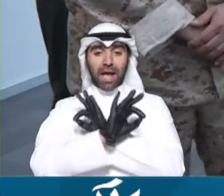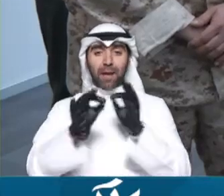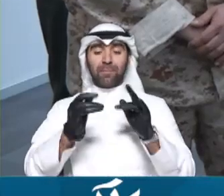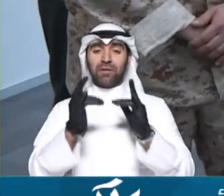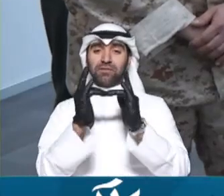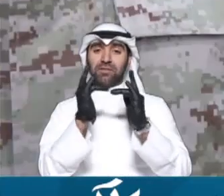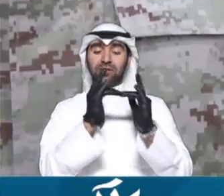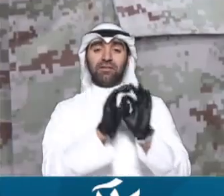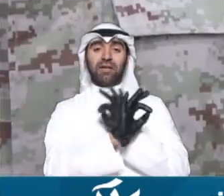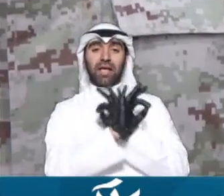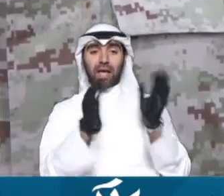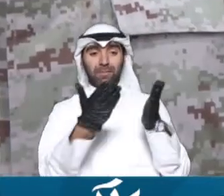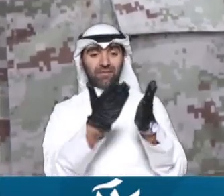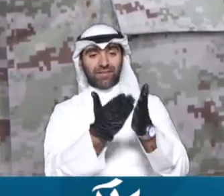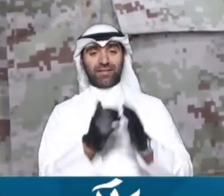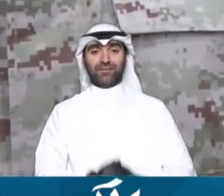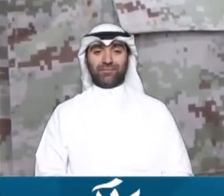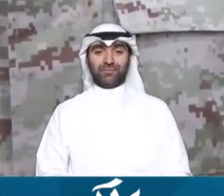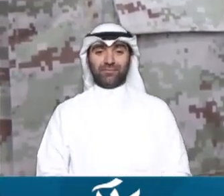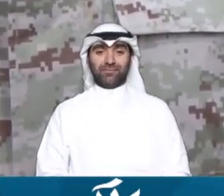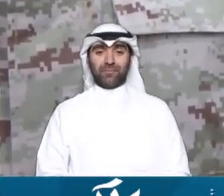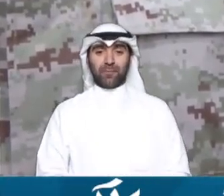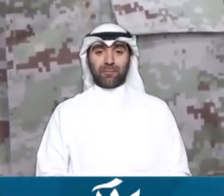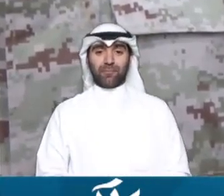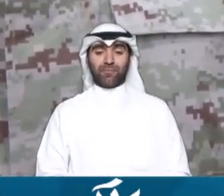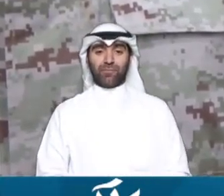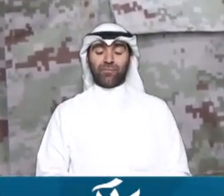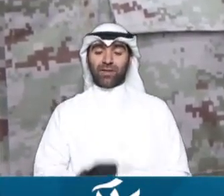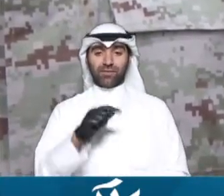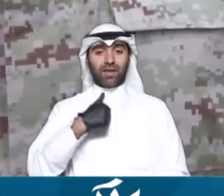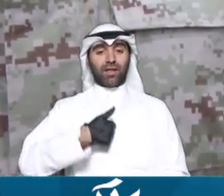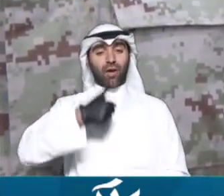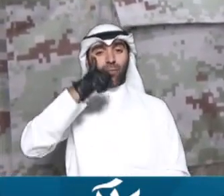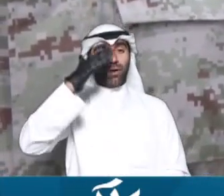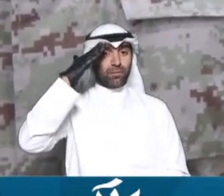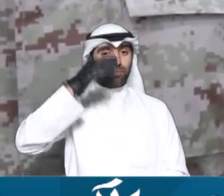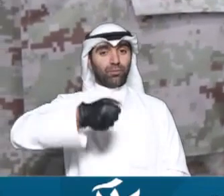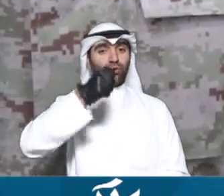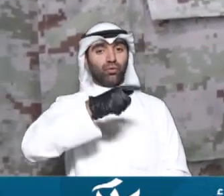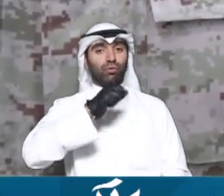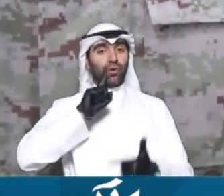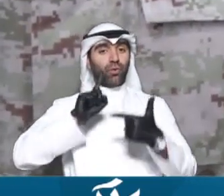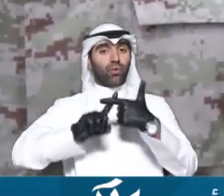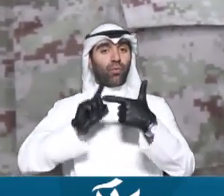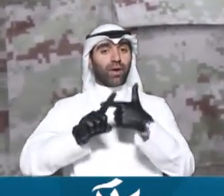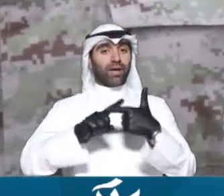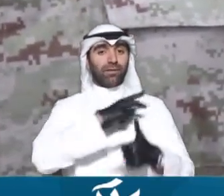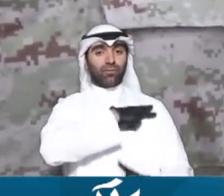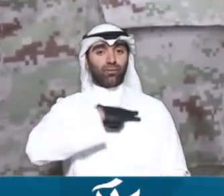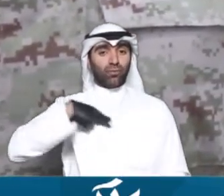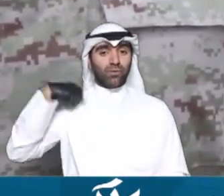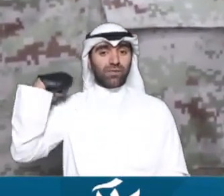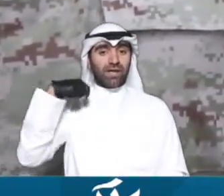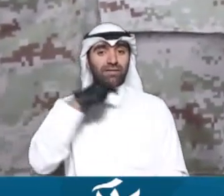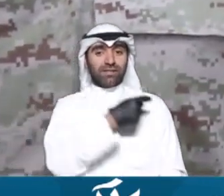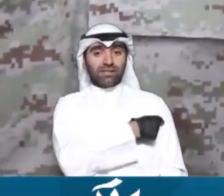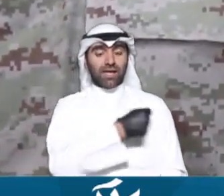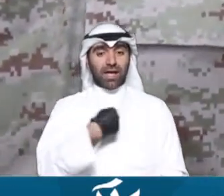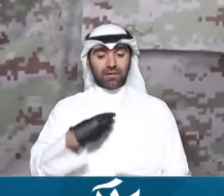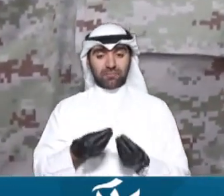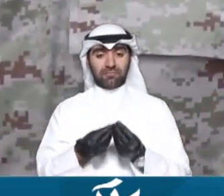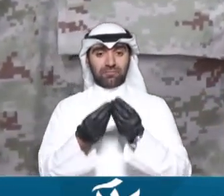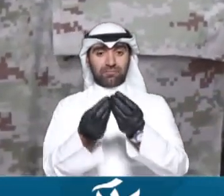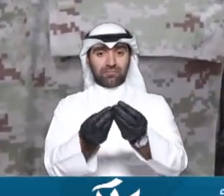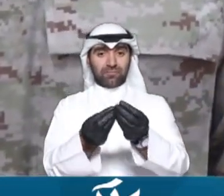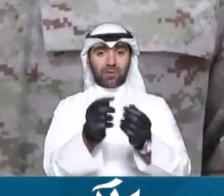وزارة الصحة. أشكر أخوي وكيل وزارة الصحة على تواجد اليوم واستلام منا هذا المحجر حسب المواصفات،